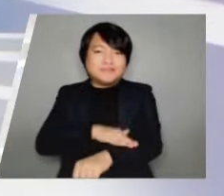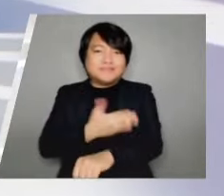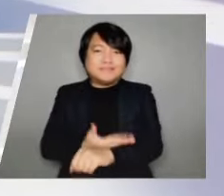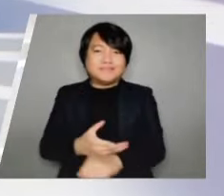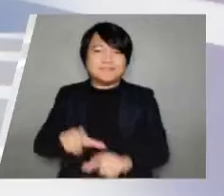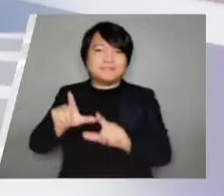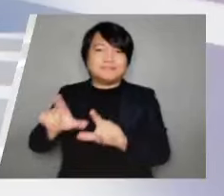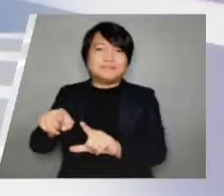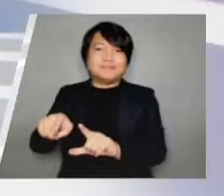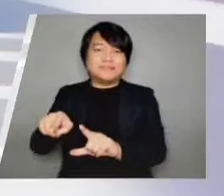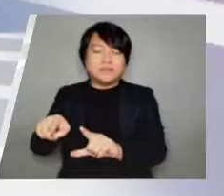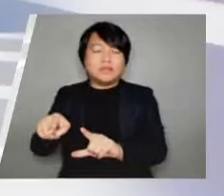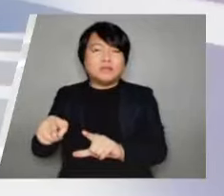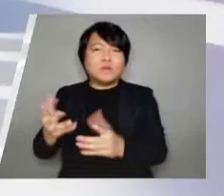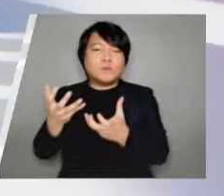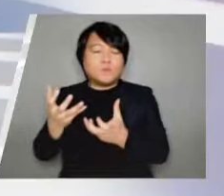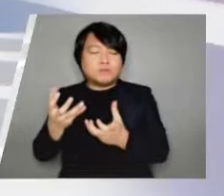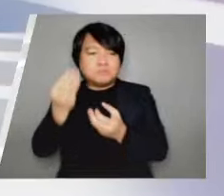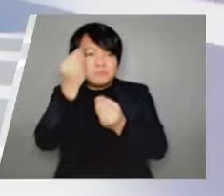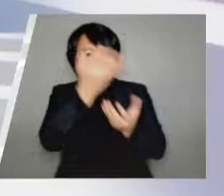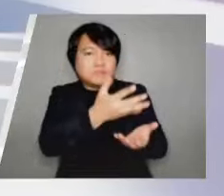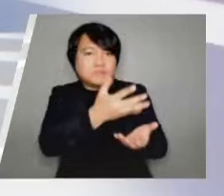nairita itong anak kaya